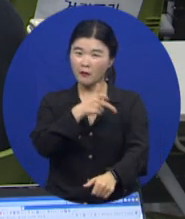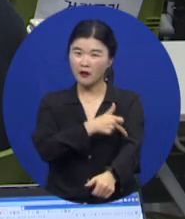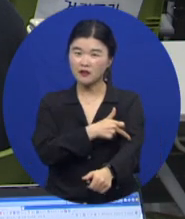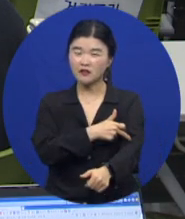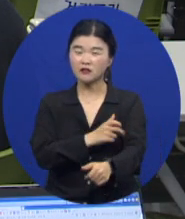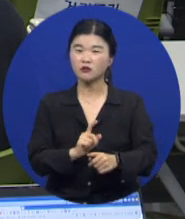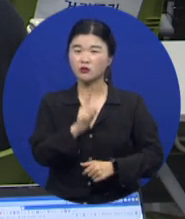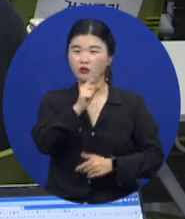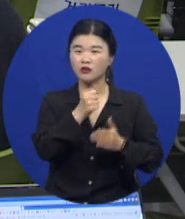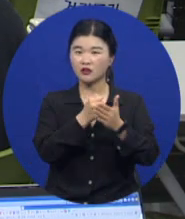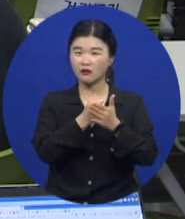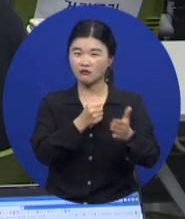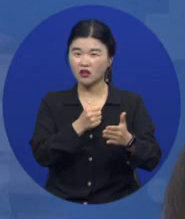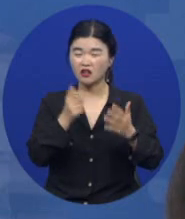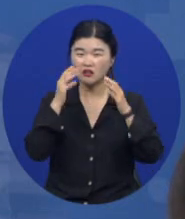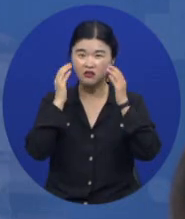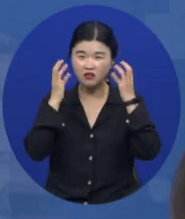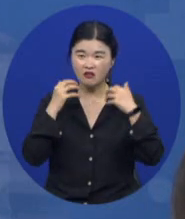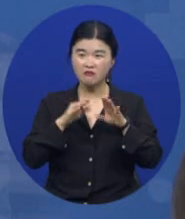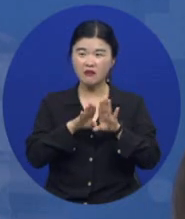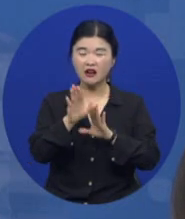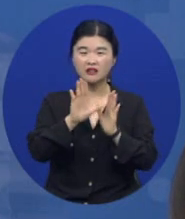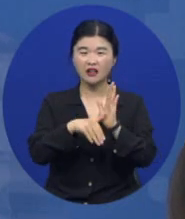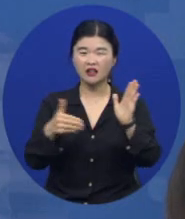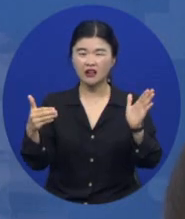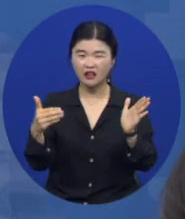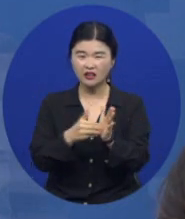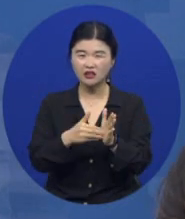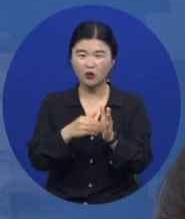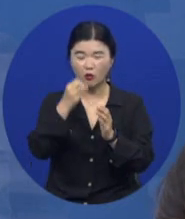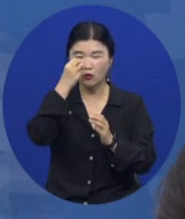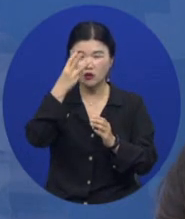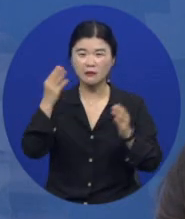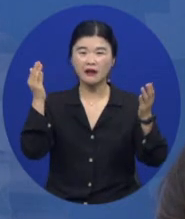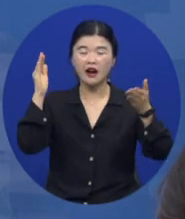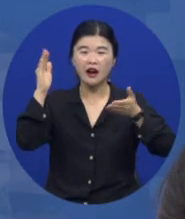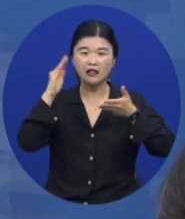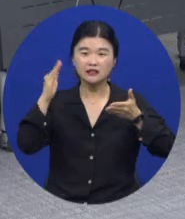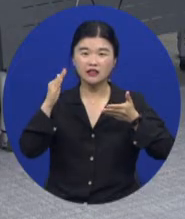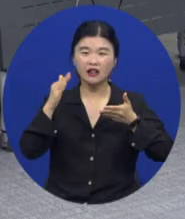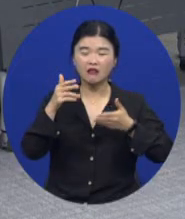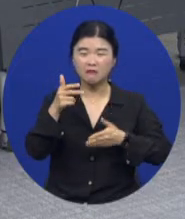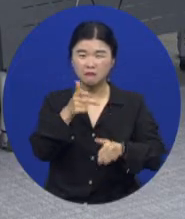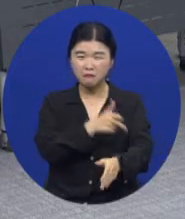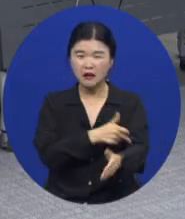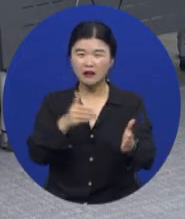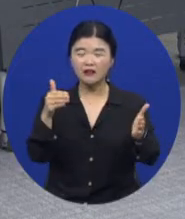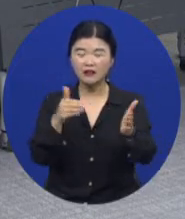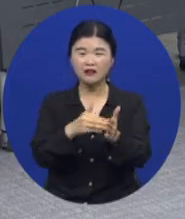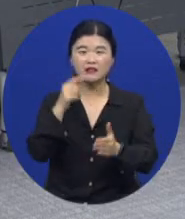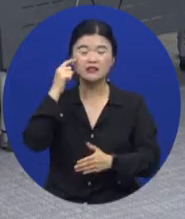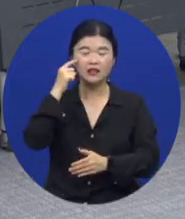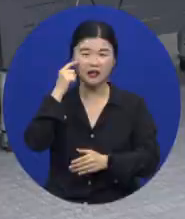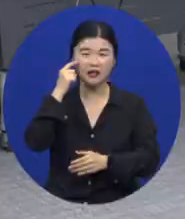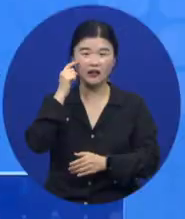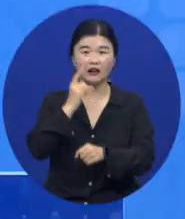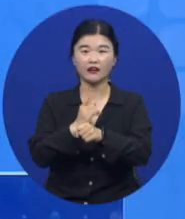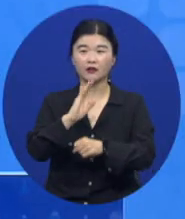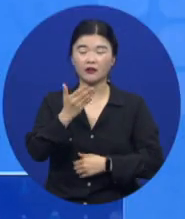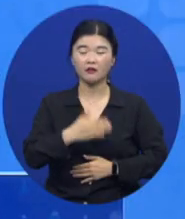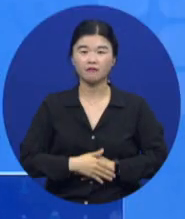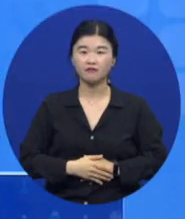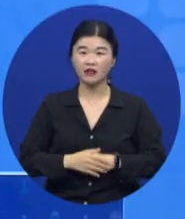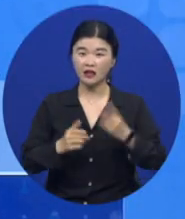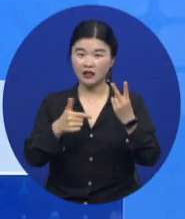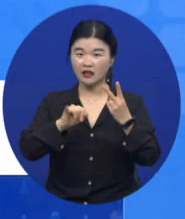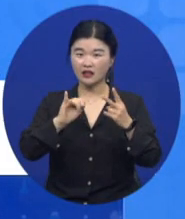접종률이 높아지고 있고 여름방학 때까지 고3 학생과 교직원들의 백신 접종이 끝나는 점도 고려됐습니다. 이